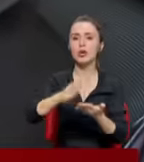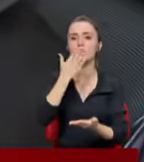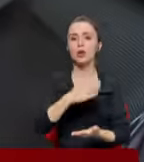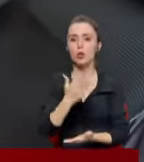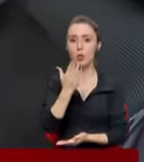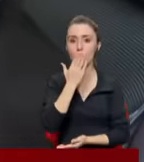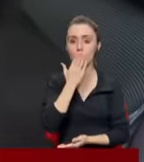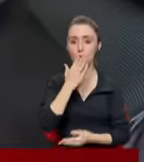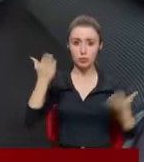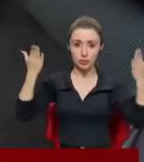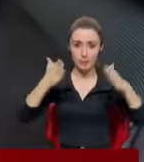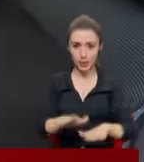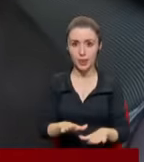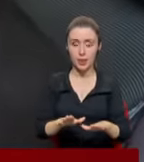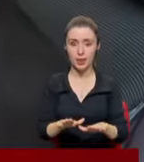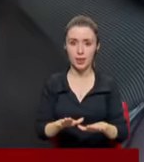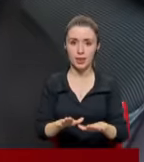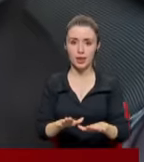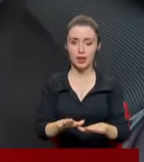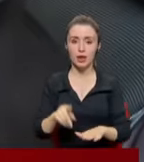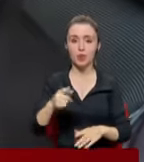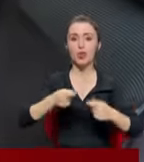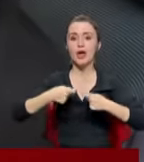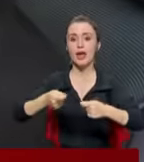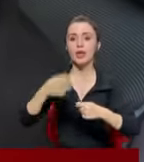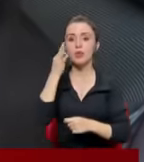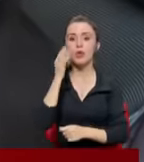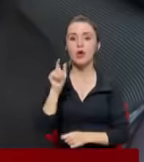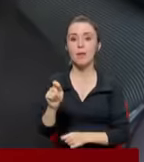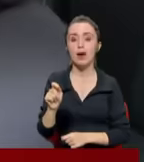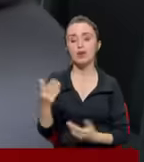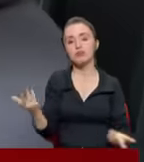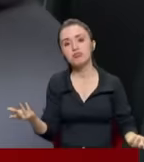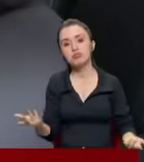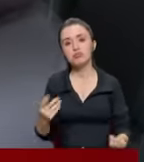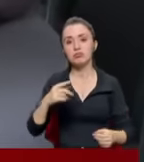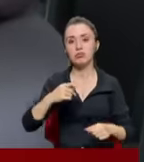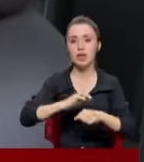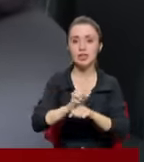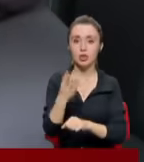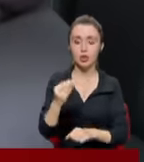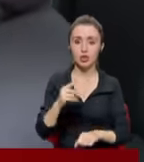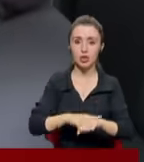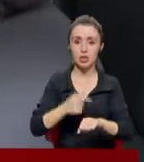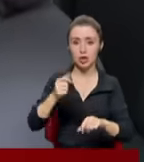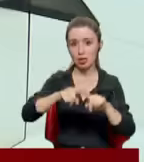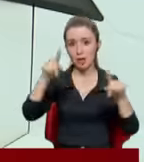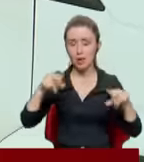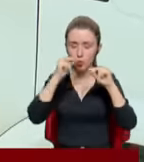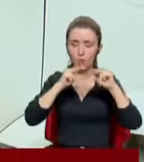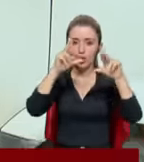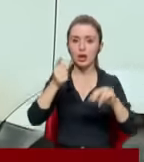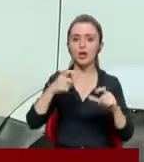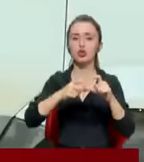okul yıkılmış saa Eğer Yani bu eğitimi böyle yapması bilmiyorum eziyet oluyor saat 6'dan beri ayaktayız zaten